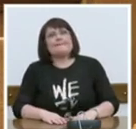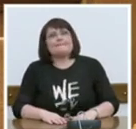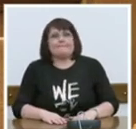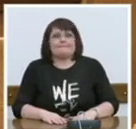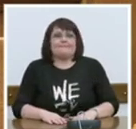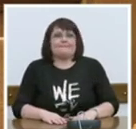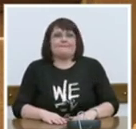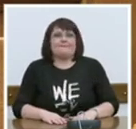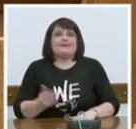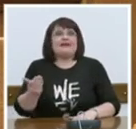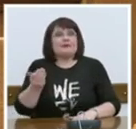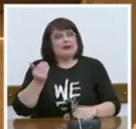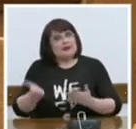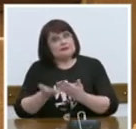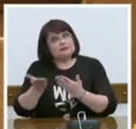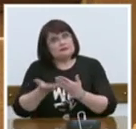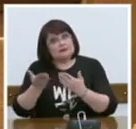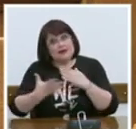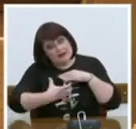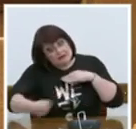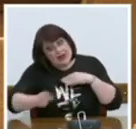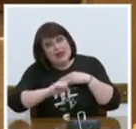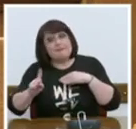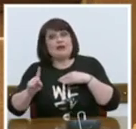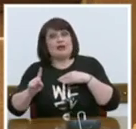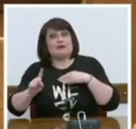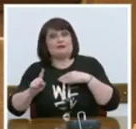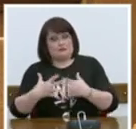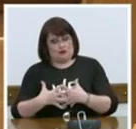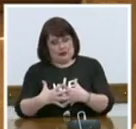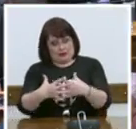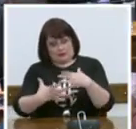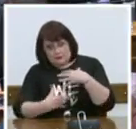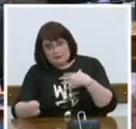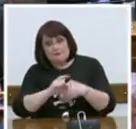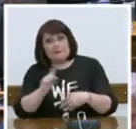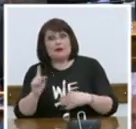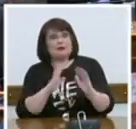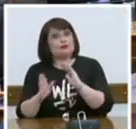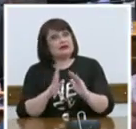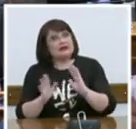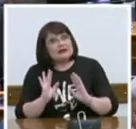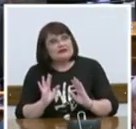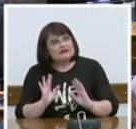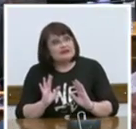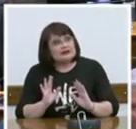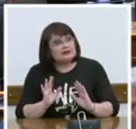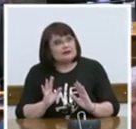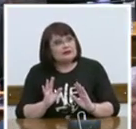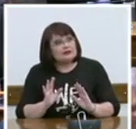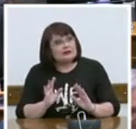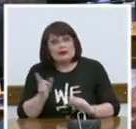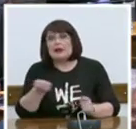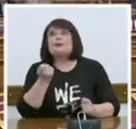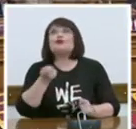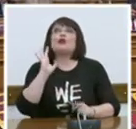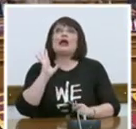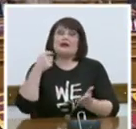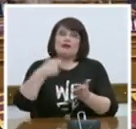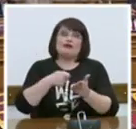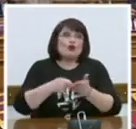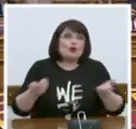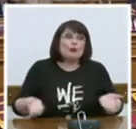Θα στηρίξει ουσιαστικά την πολύτεκνη οικογένεια, φροντίζοντας μεταξύ άλλων να υπάρχουν φορολογικές απαλλαγές